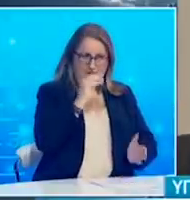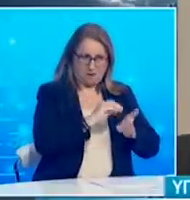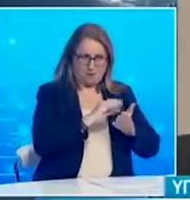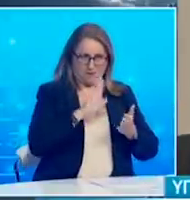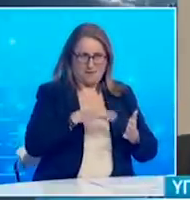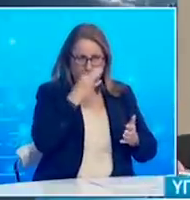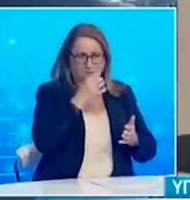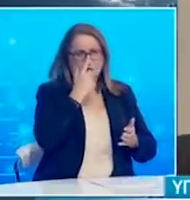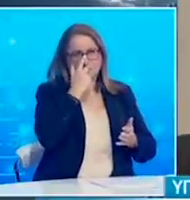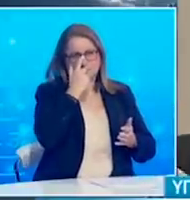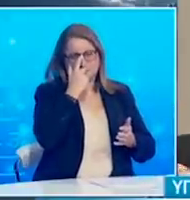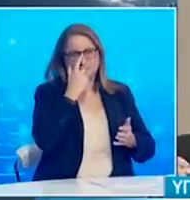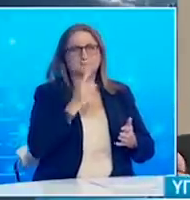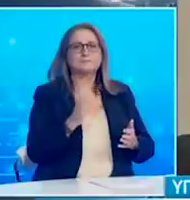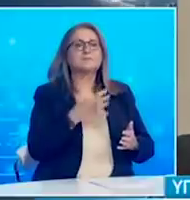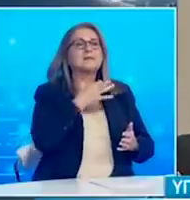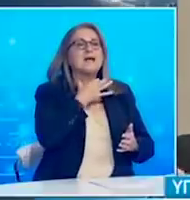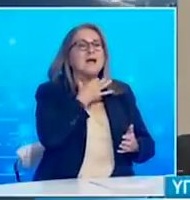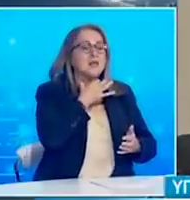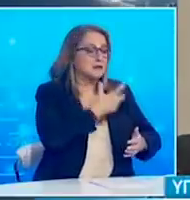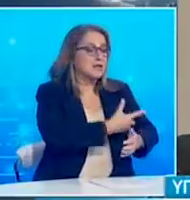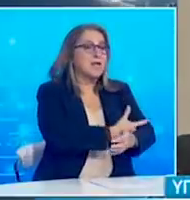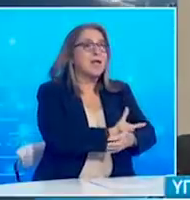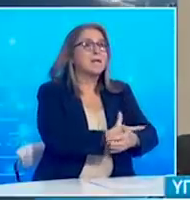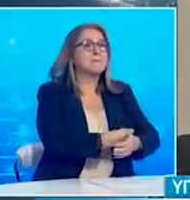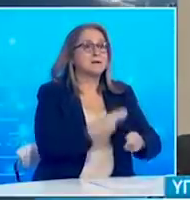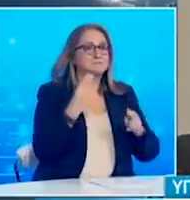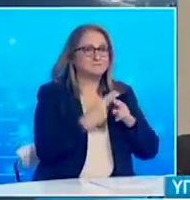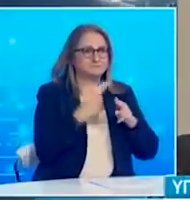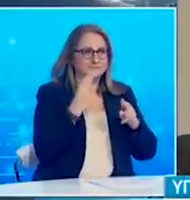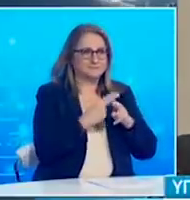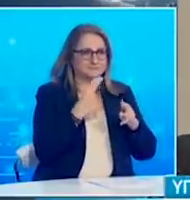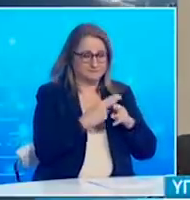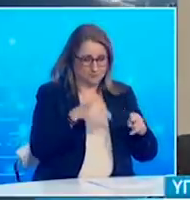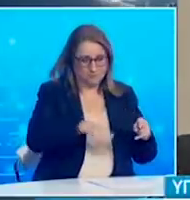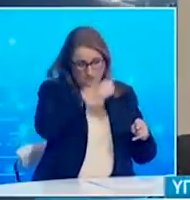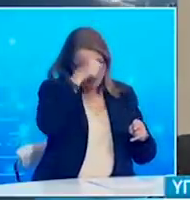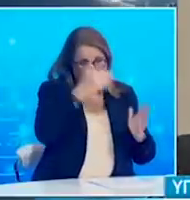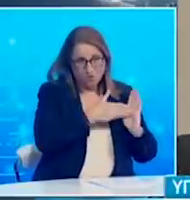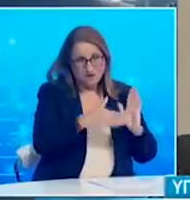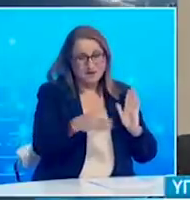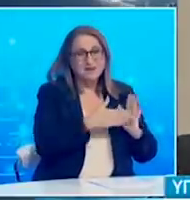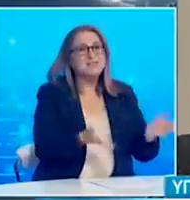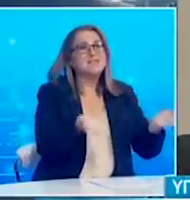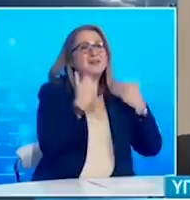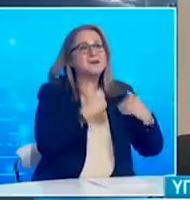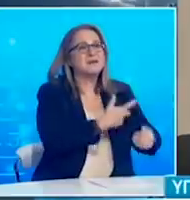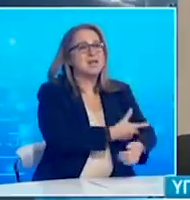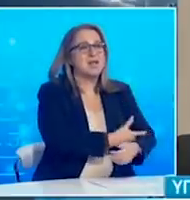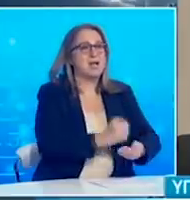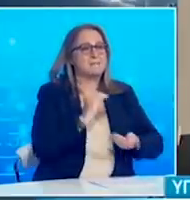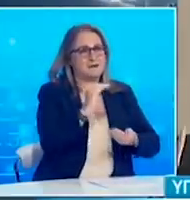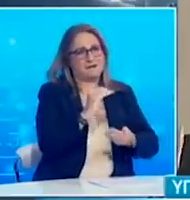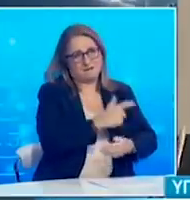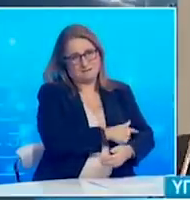Οι ανάγκες σε αίμα στη χώρα είναι μεγάλες, και ειδικά τώρα την καλοκαιρινή περίοδο, που η προσφορά